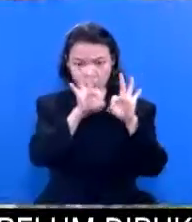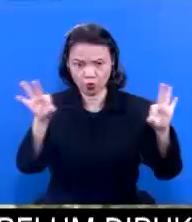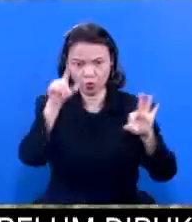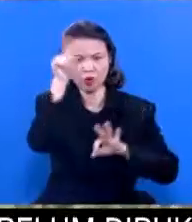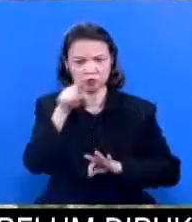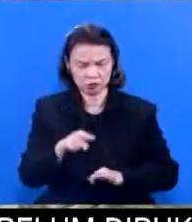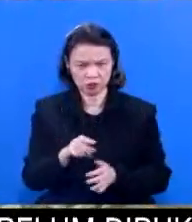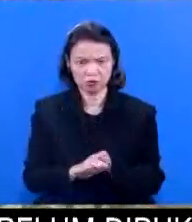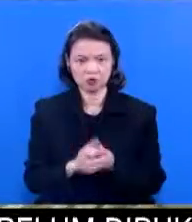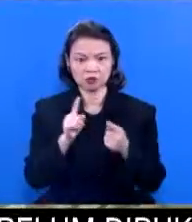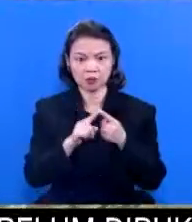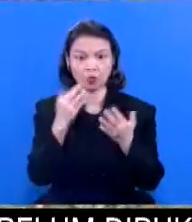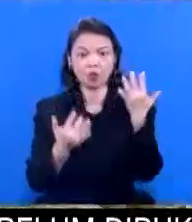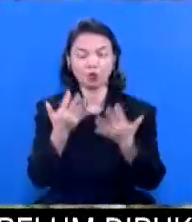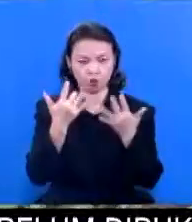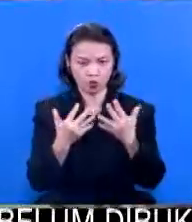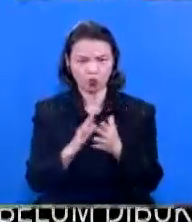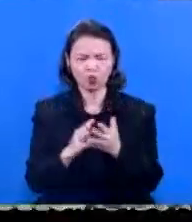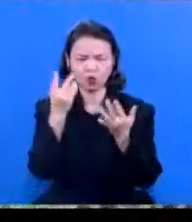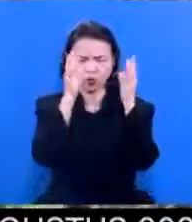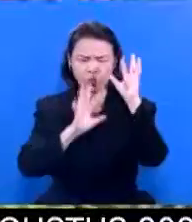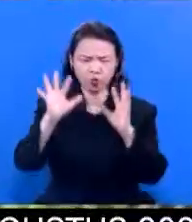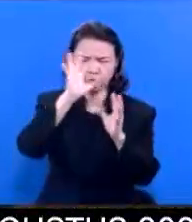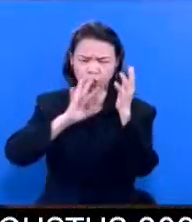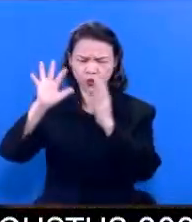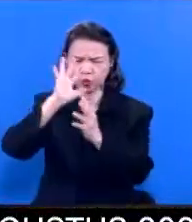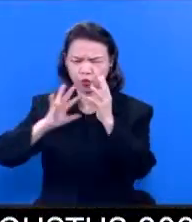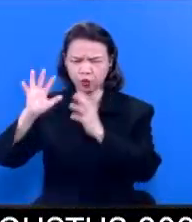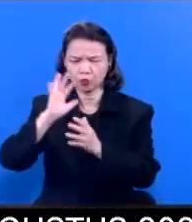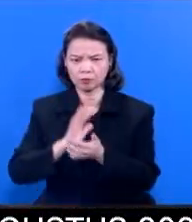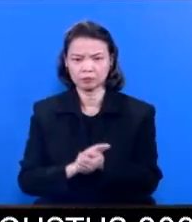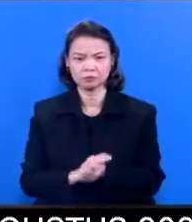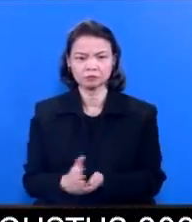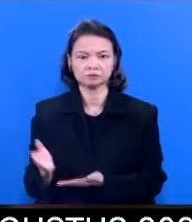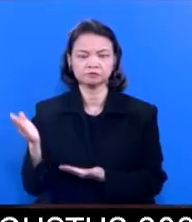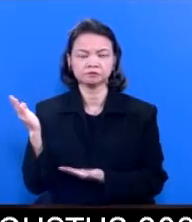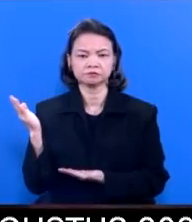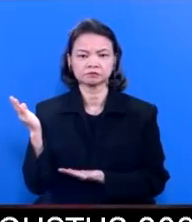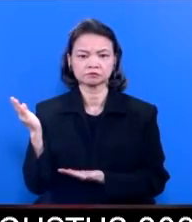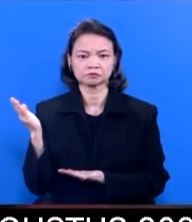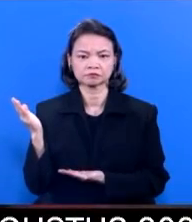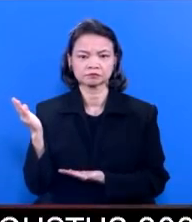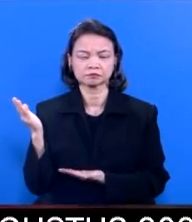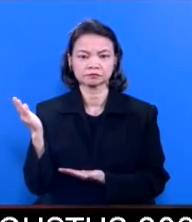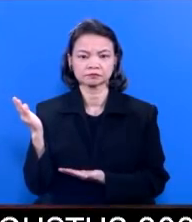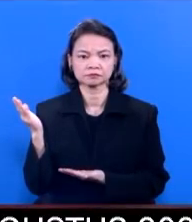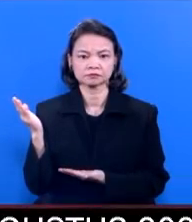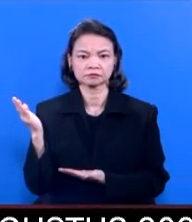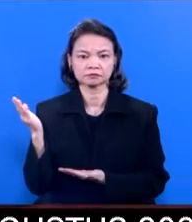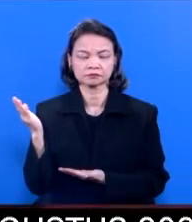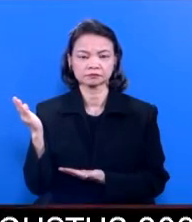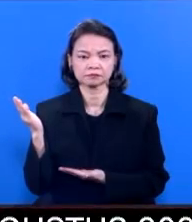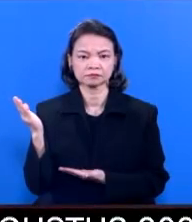listrik hingga mengeluarkan api dan kepulan asap. Cuma ngiste eling bela, begitu